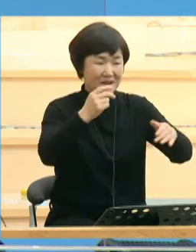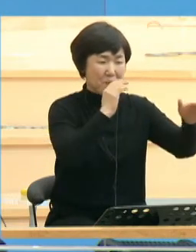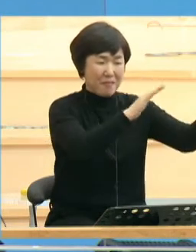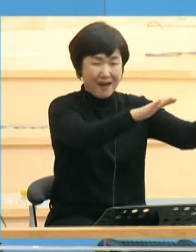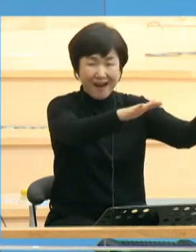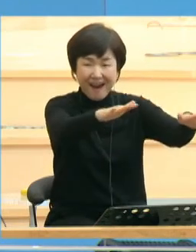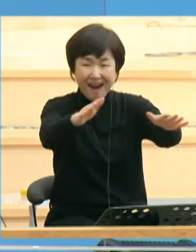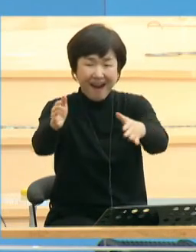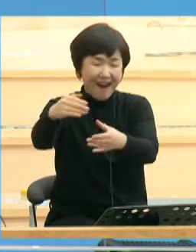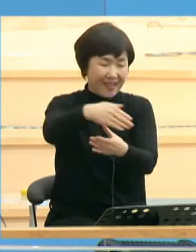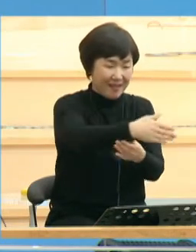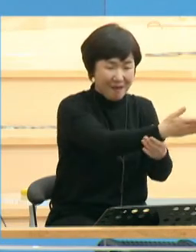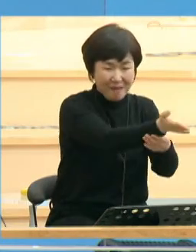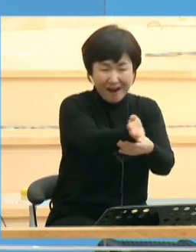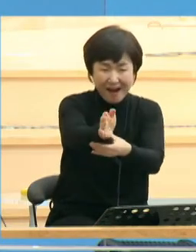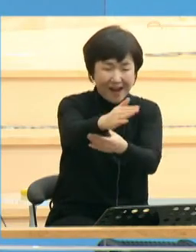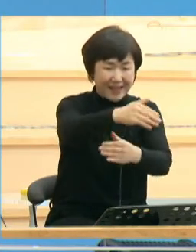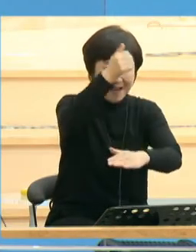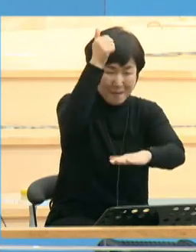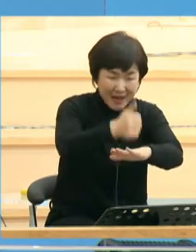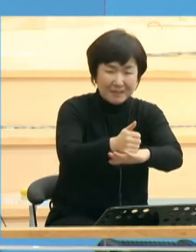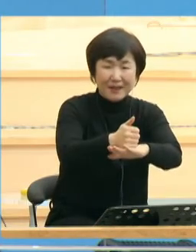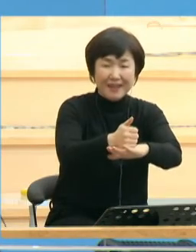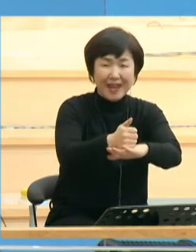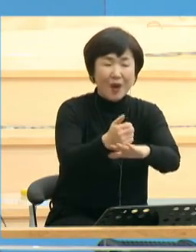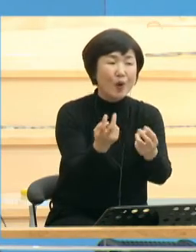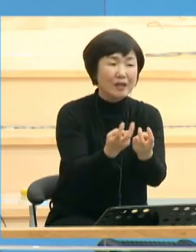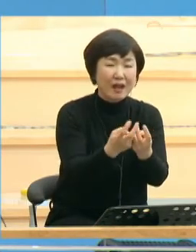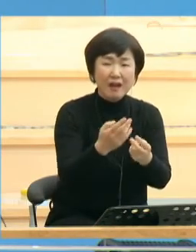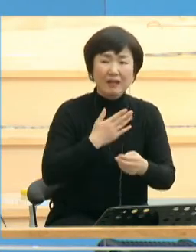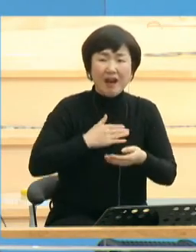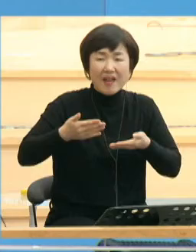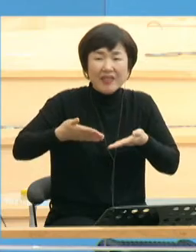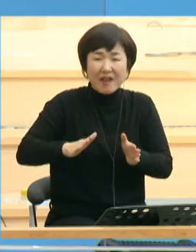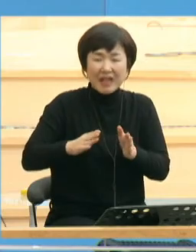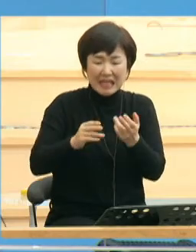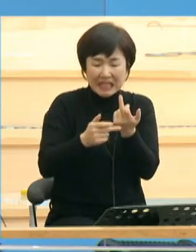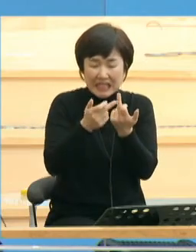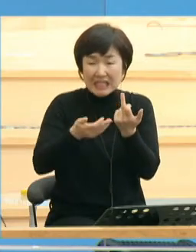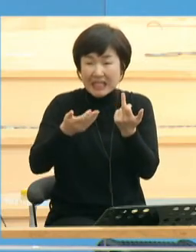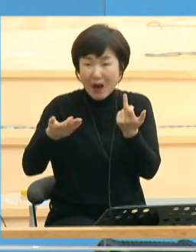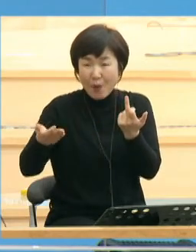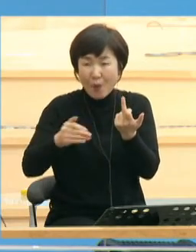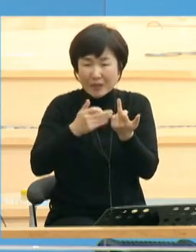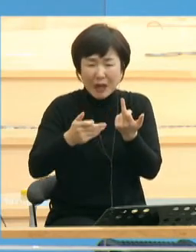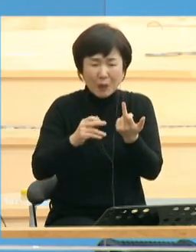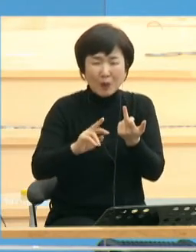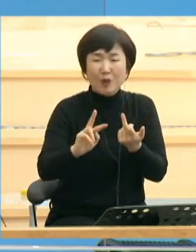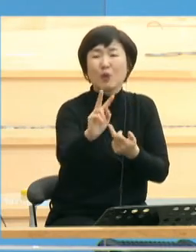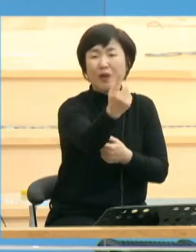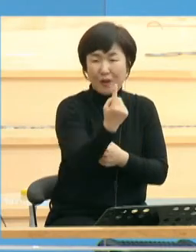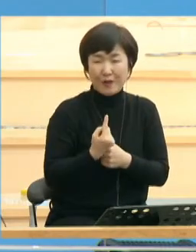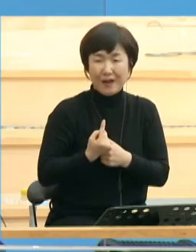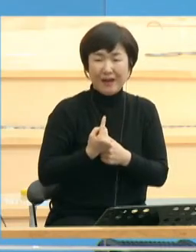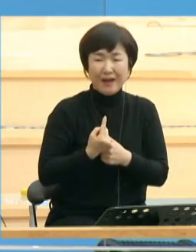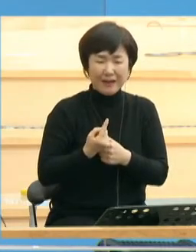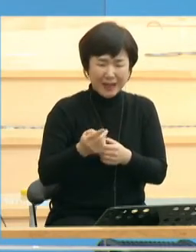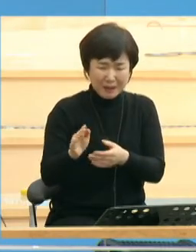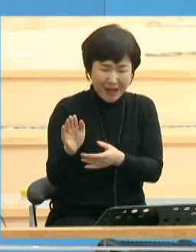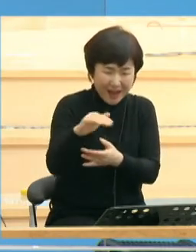가 결정적인 순간에 어떻게요 자기가 태어난 고향 산천을 돌아오지 않아요 그럼 박기혁 위협으로 올라가서